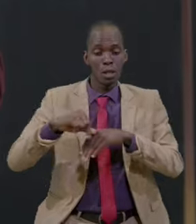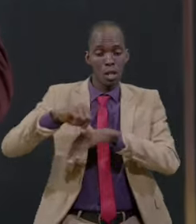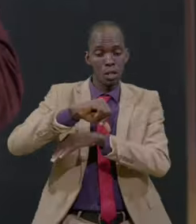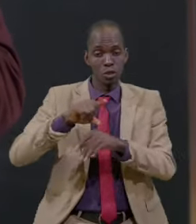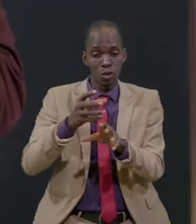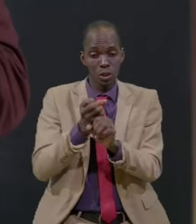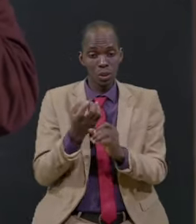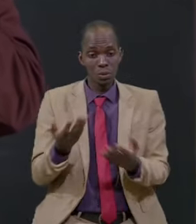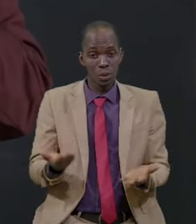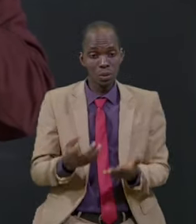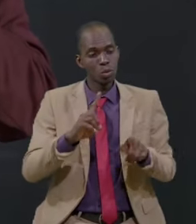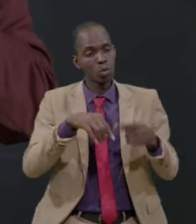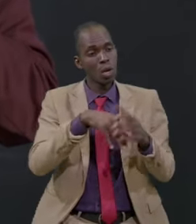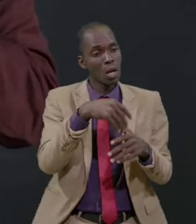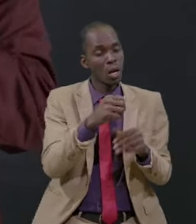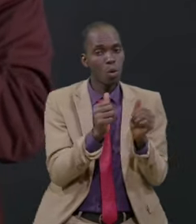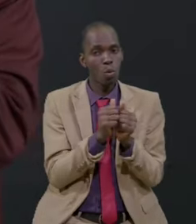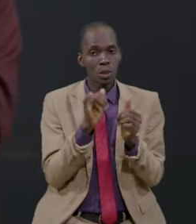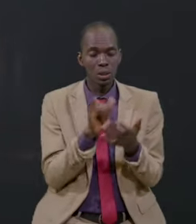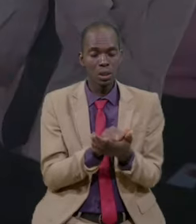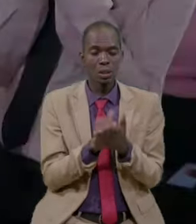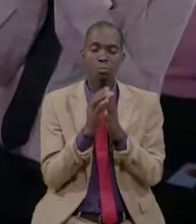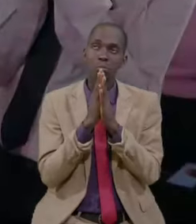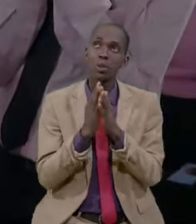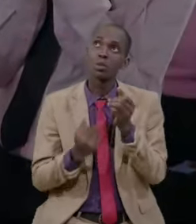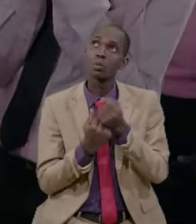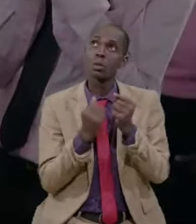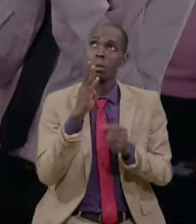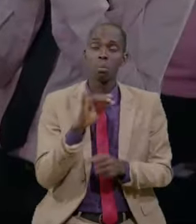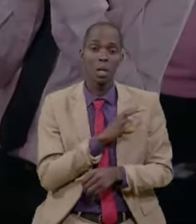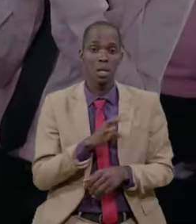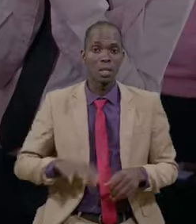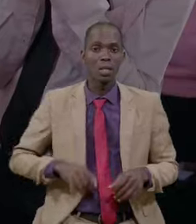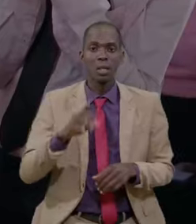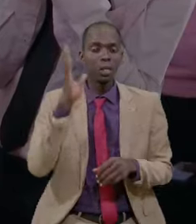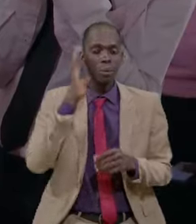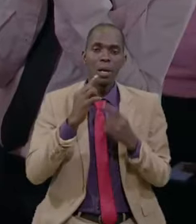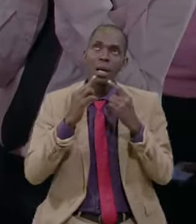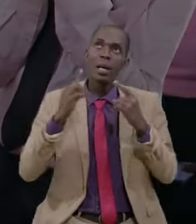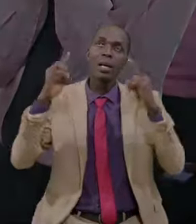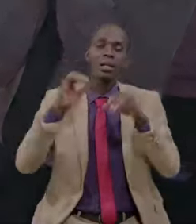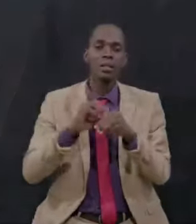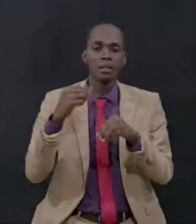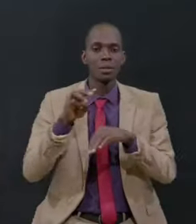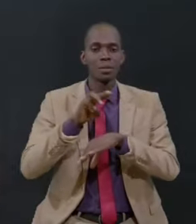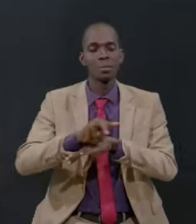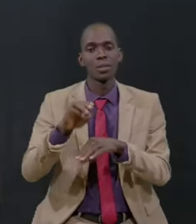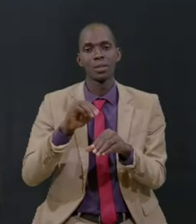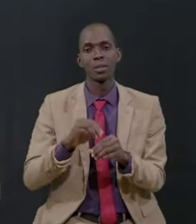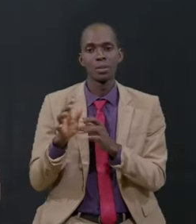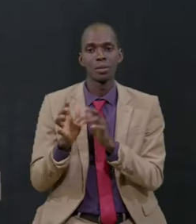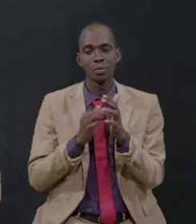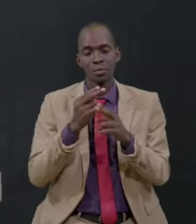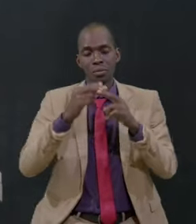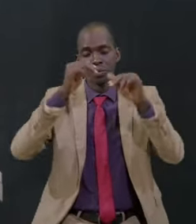iras avec l'intercession de Christ. Tu vas réussir dans le ministère. Père, nous te